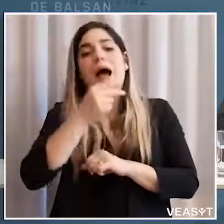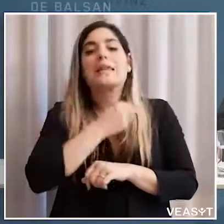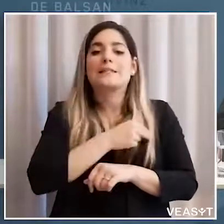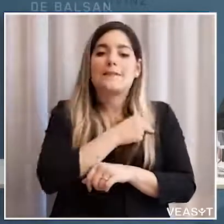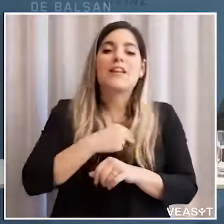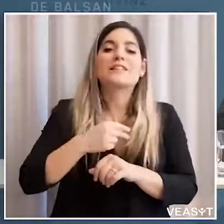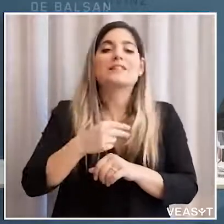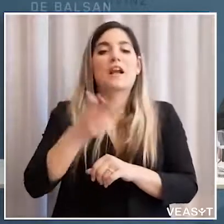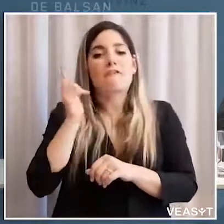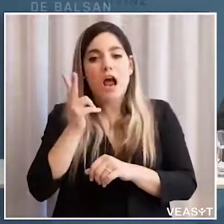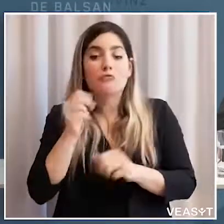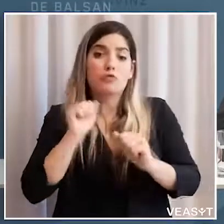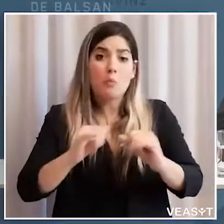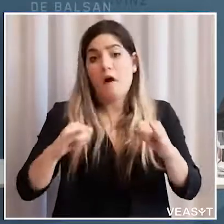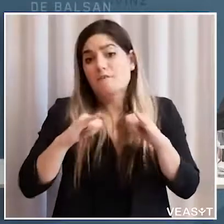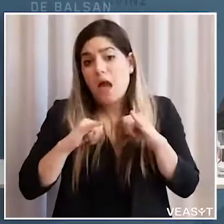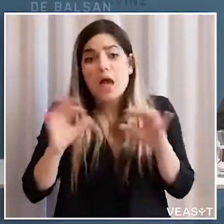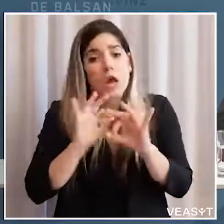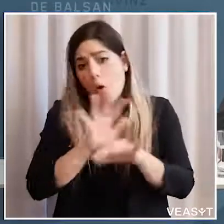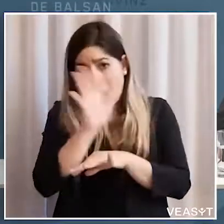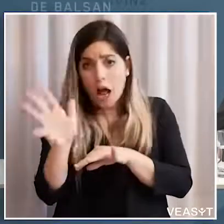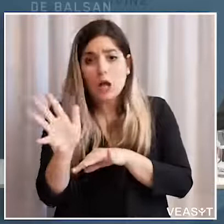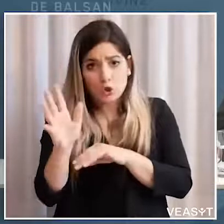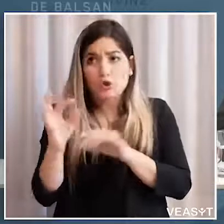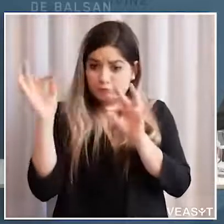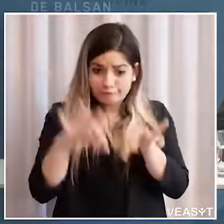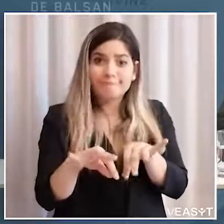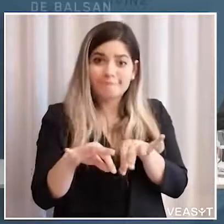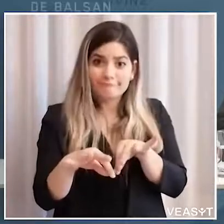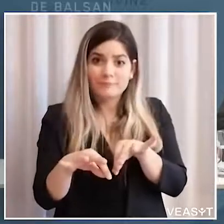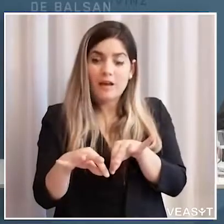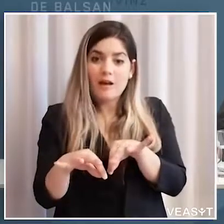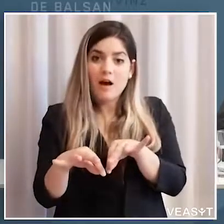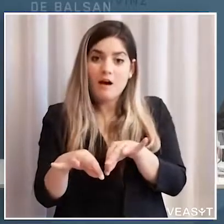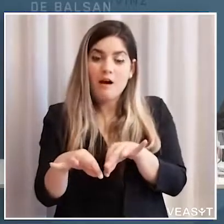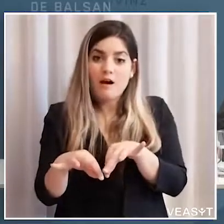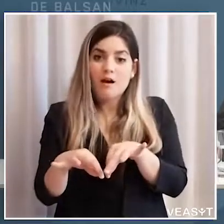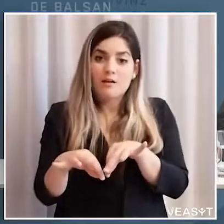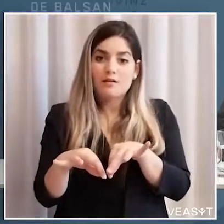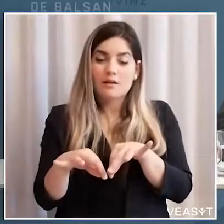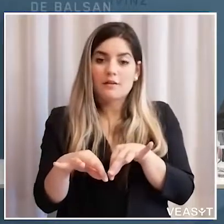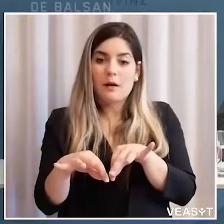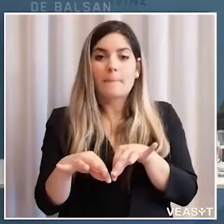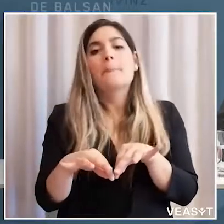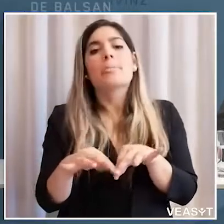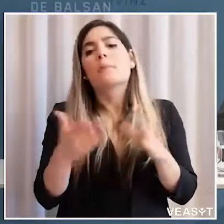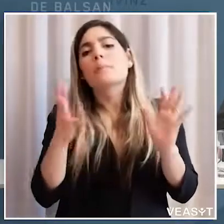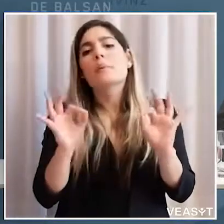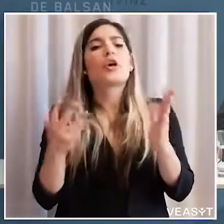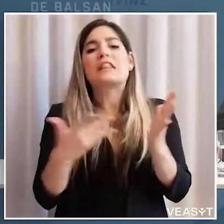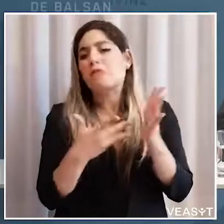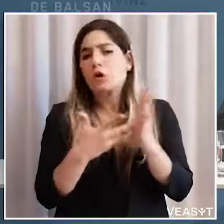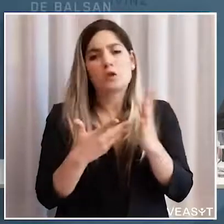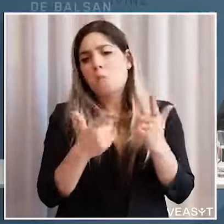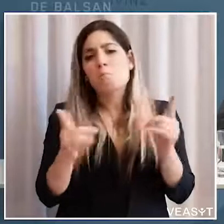germania e la svizzera dalla francia anche per trascorrere le ferie o per altro motivo senza che con questo fosse collegato a una grande